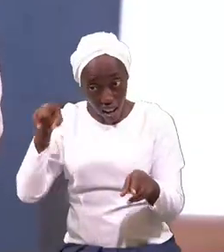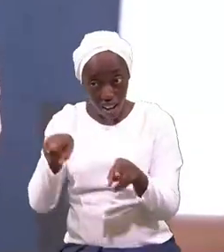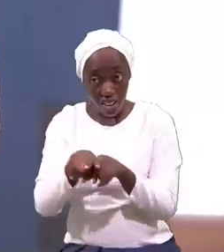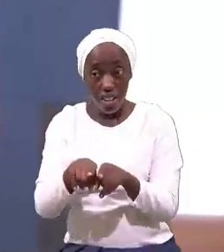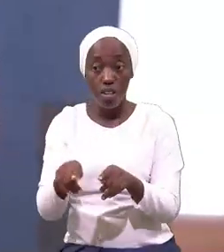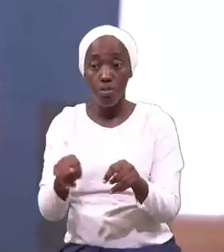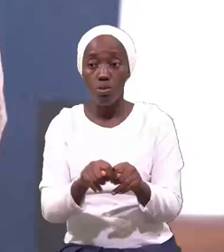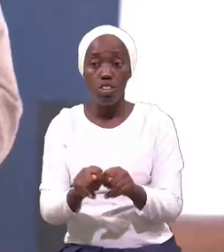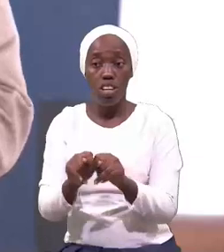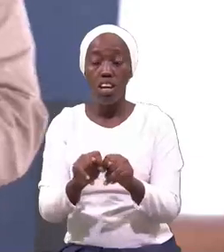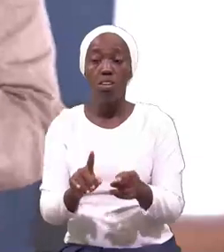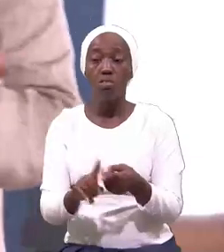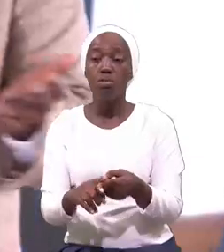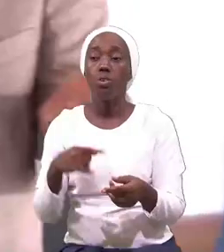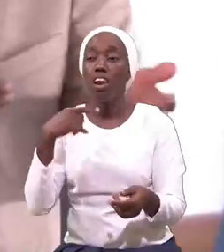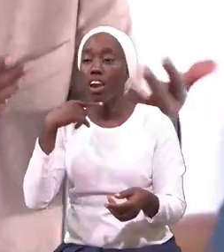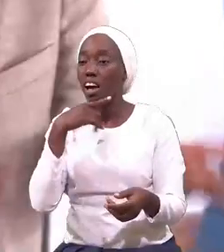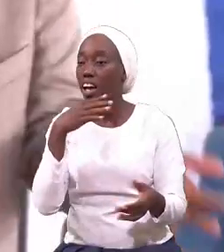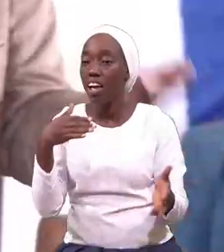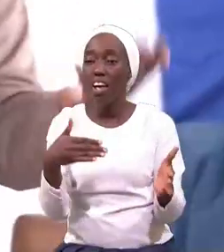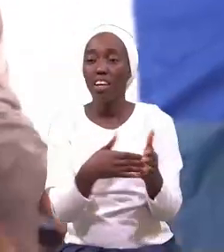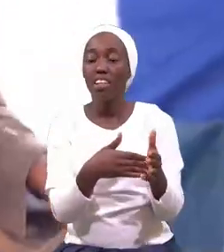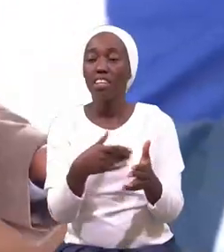Ils étaient entendus pour mentir au Saint-Esprit.